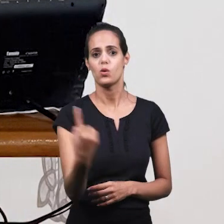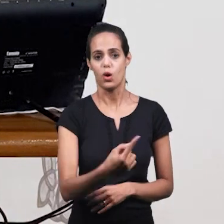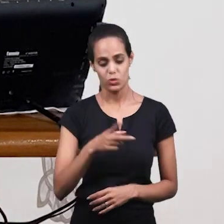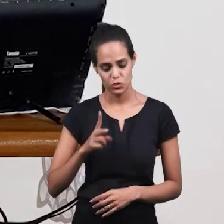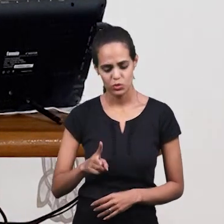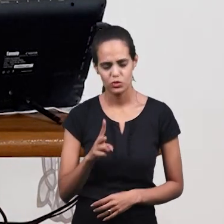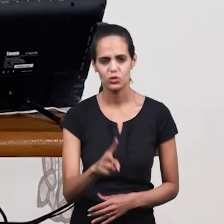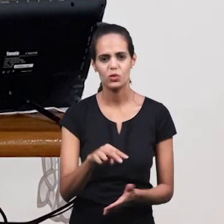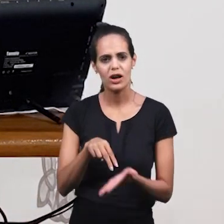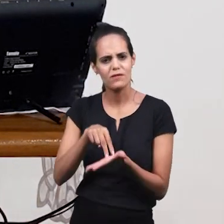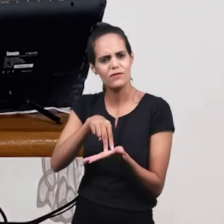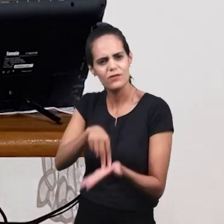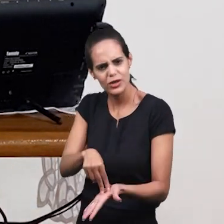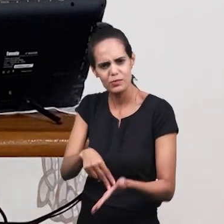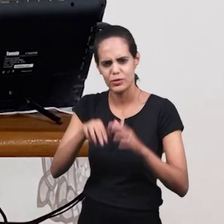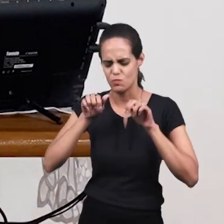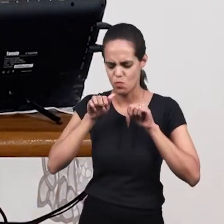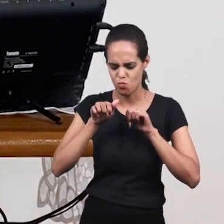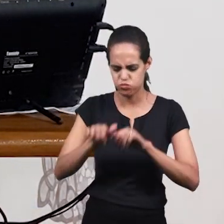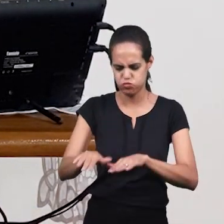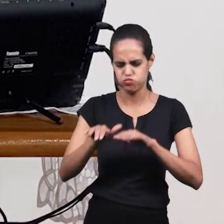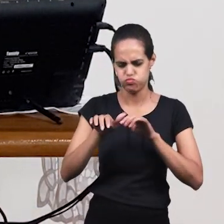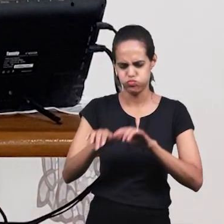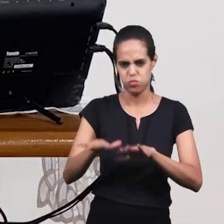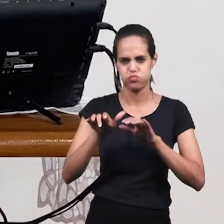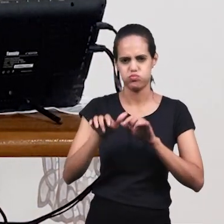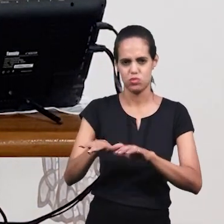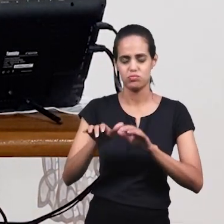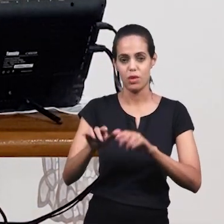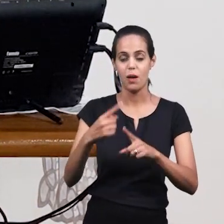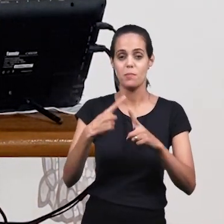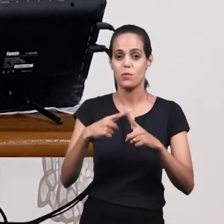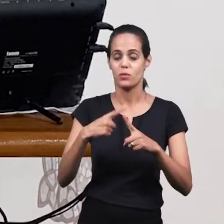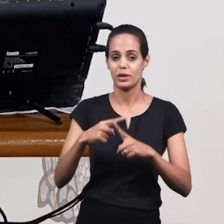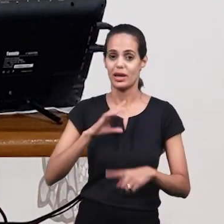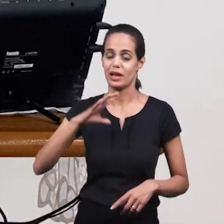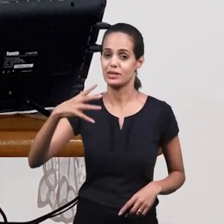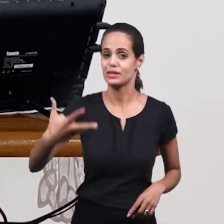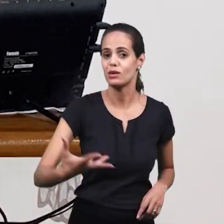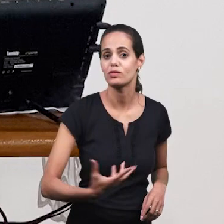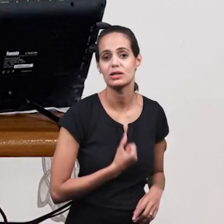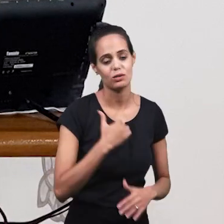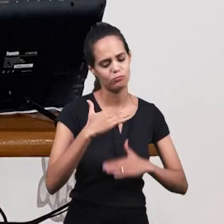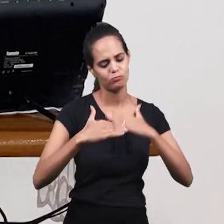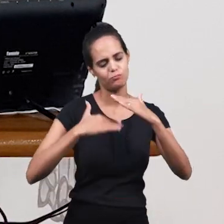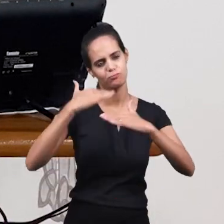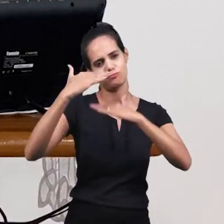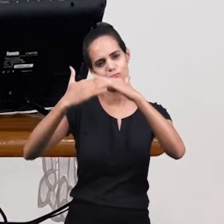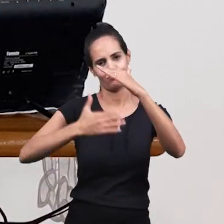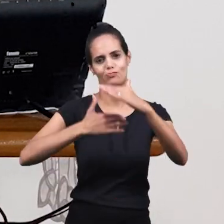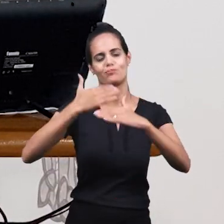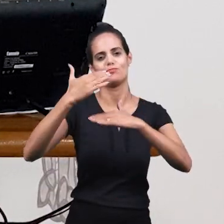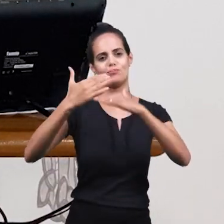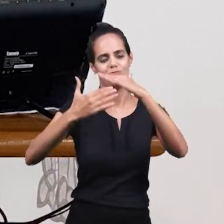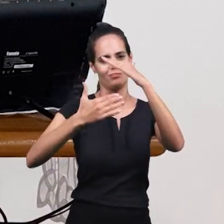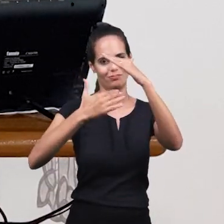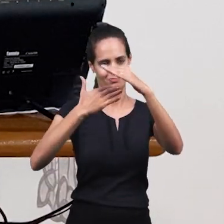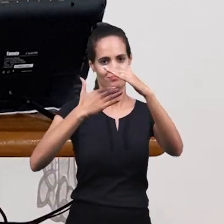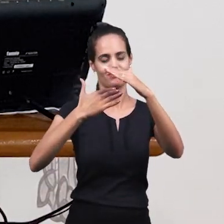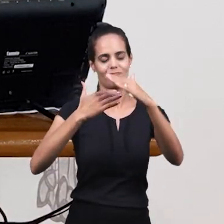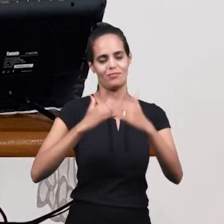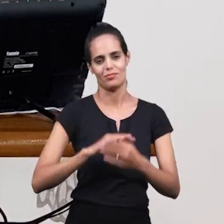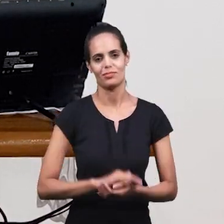le temps présent. Et tout ce que nous voulons est trouvé, comme dit le texte. Ça a été